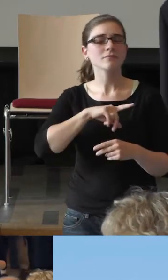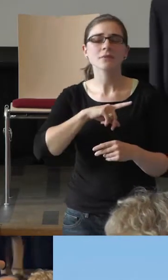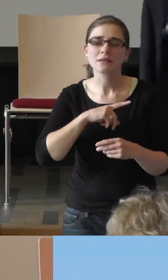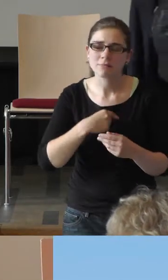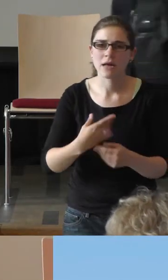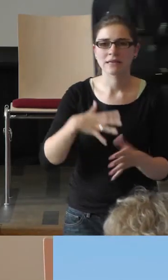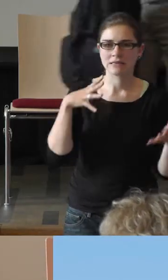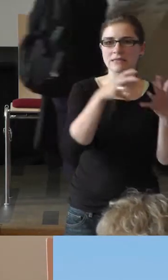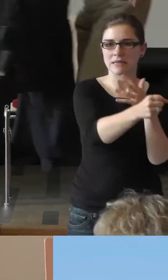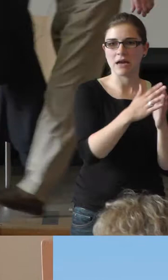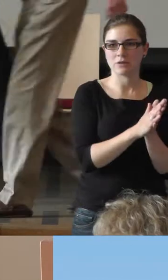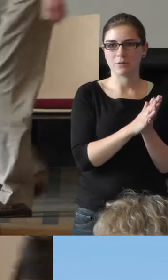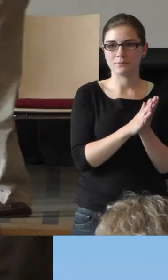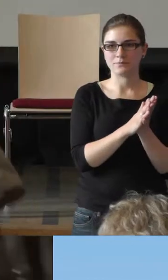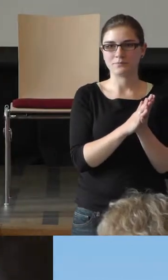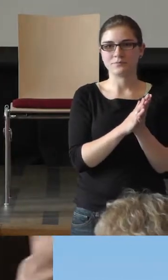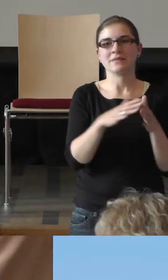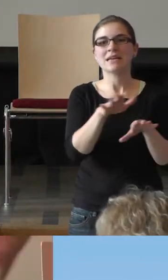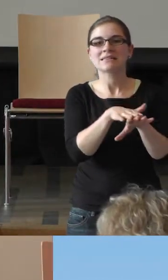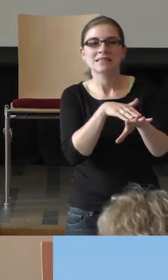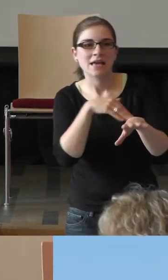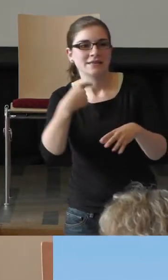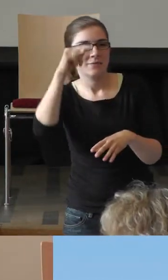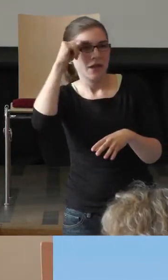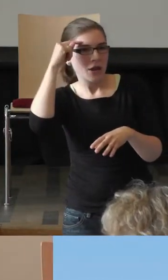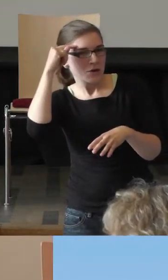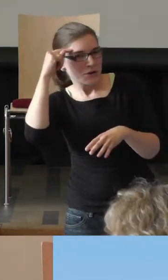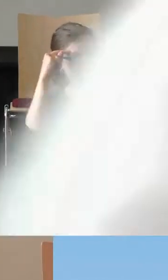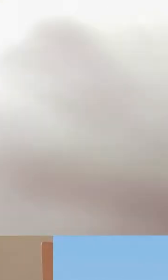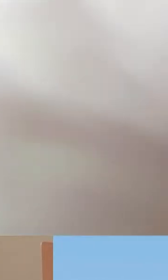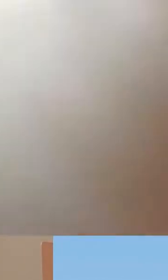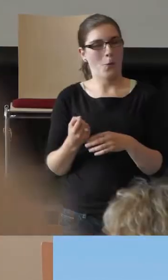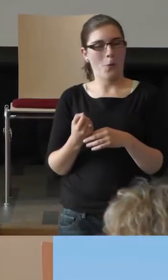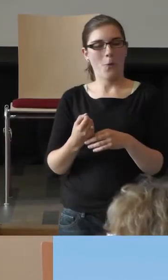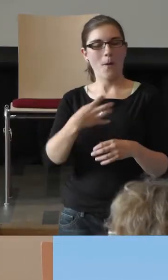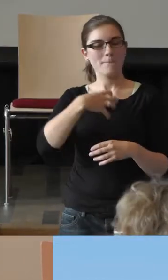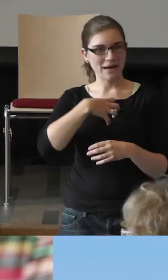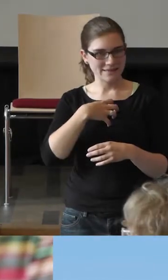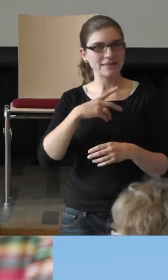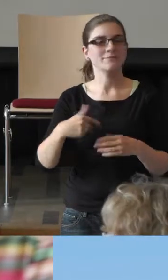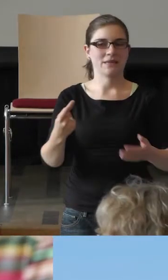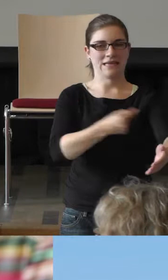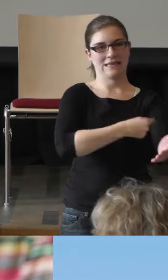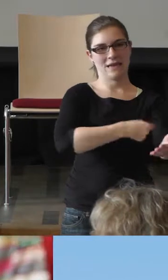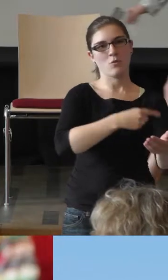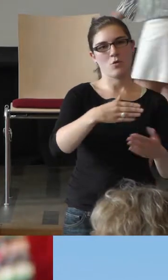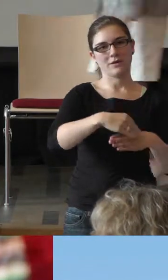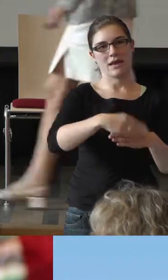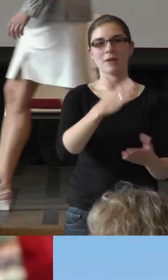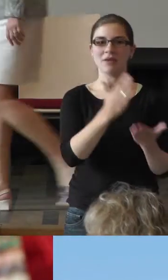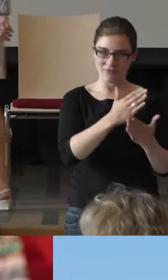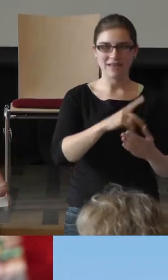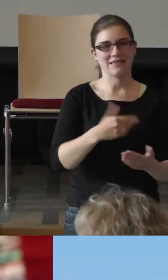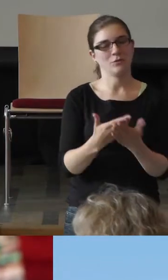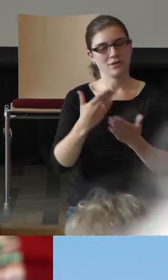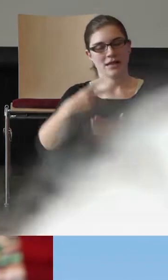zwar sensible Neuropathie nach Chemotherapie. Ich habe also sehr viele Probleme mit der Fußsohle, die